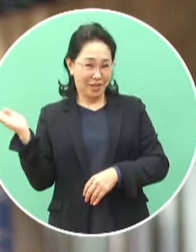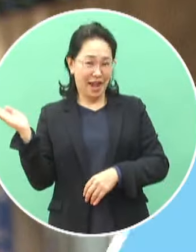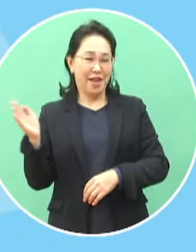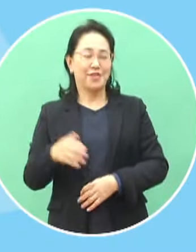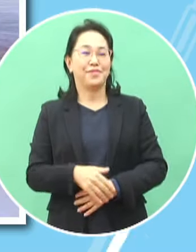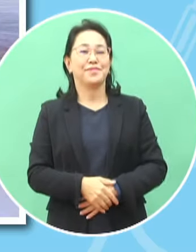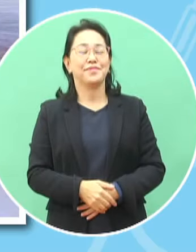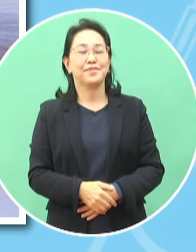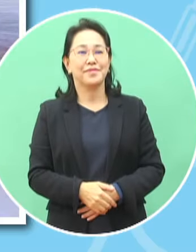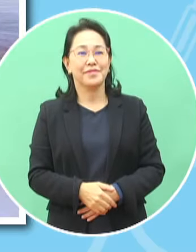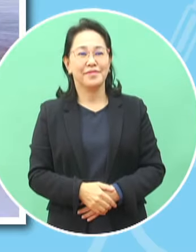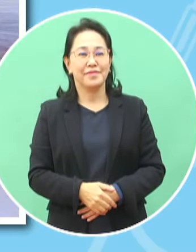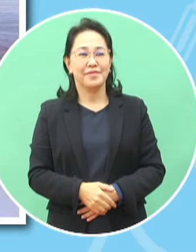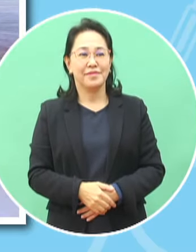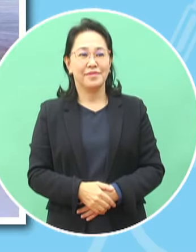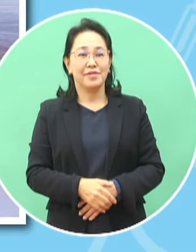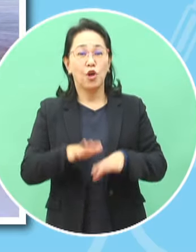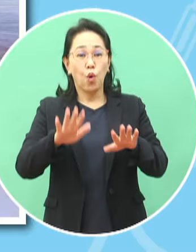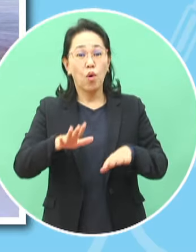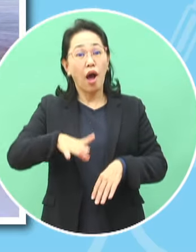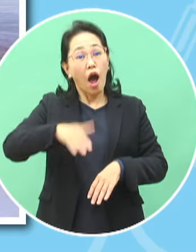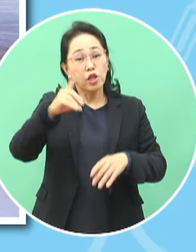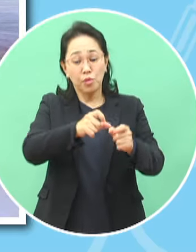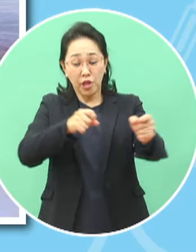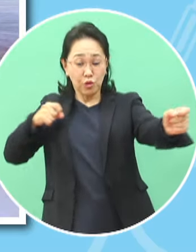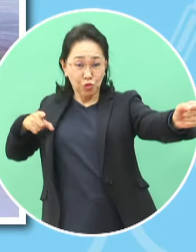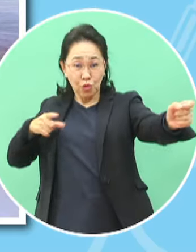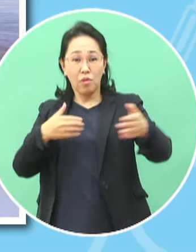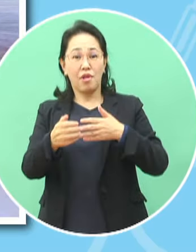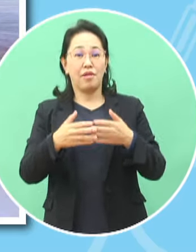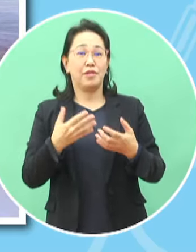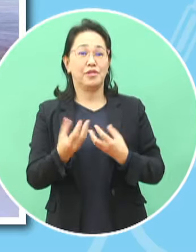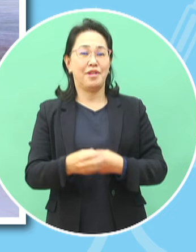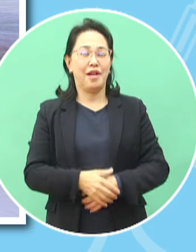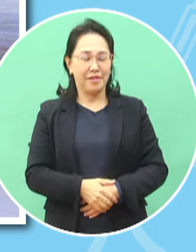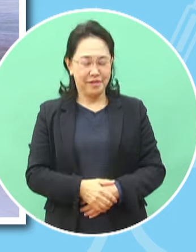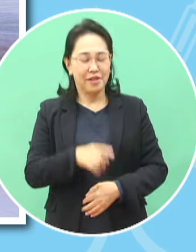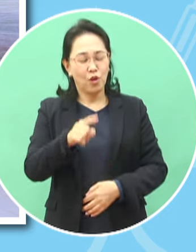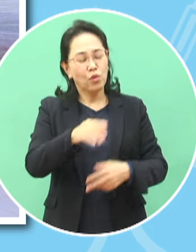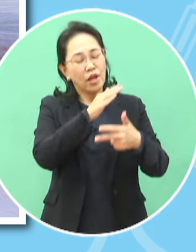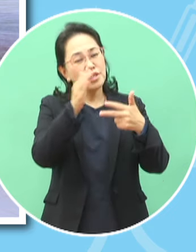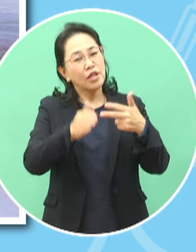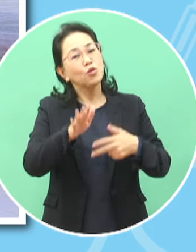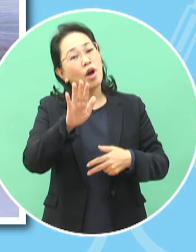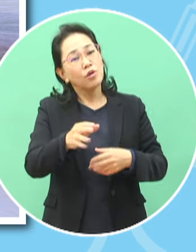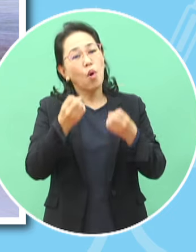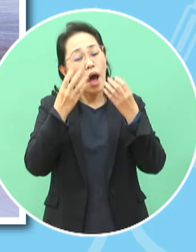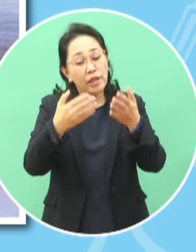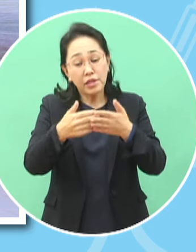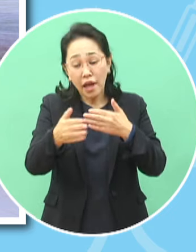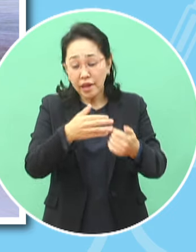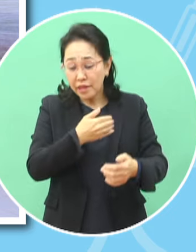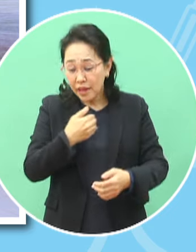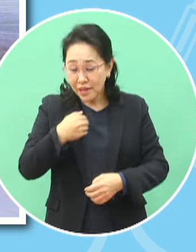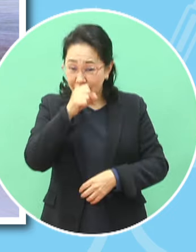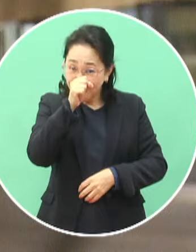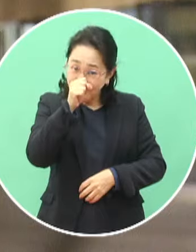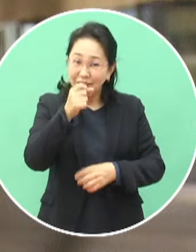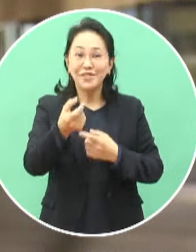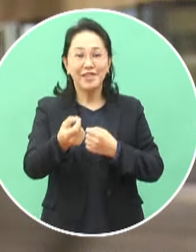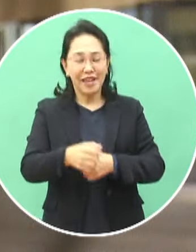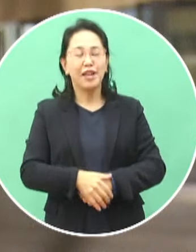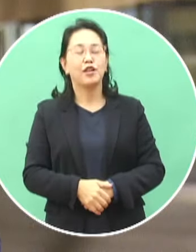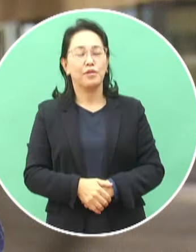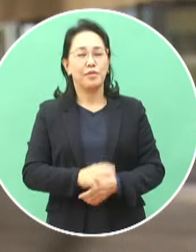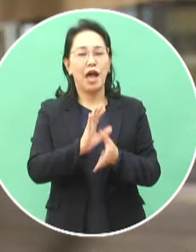ちら。私今回初めて弓道を体験しましたが、こういった施設があると新しい体験ができていいですよね。